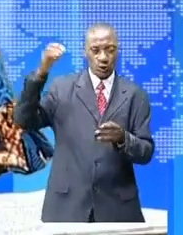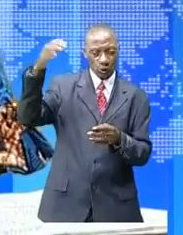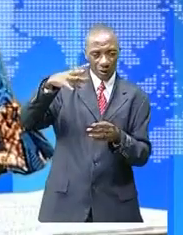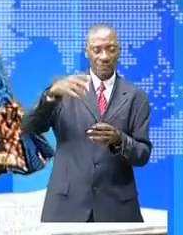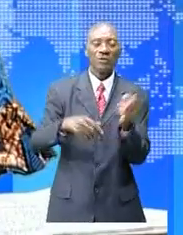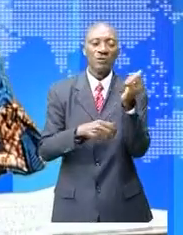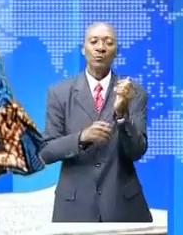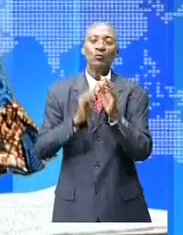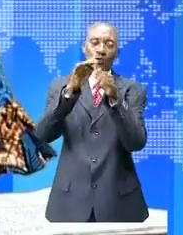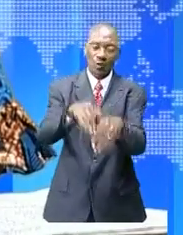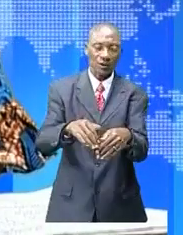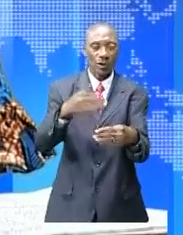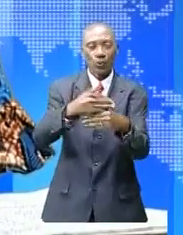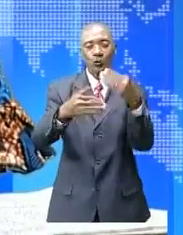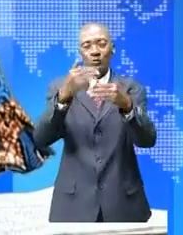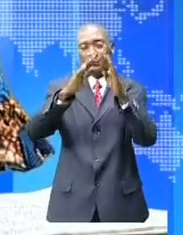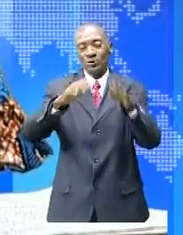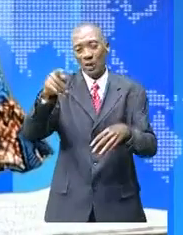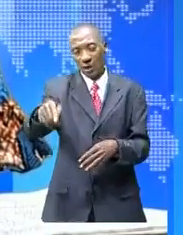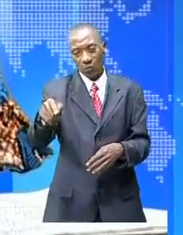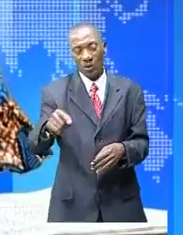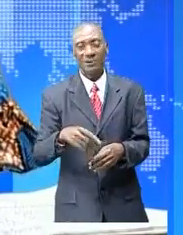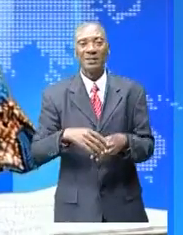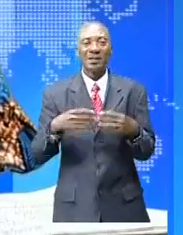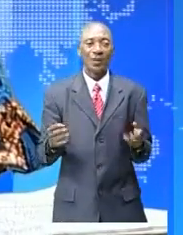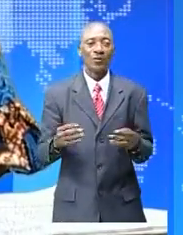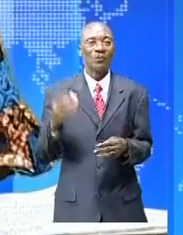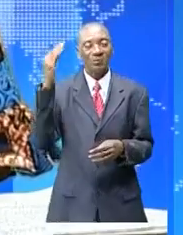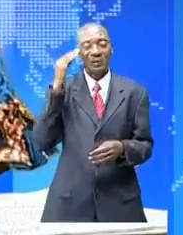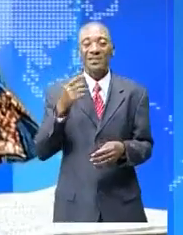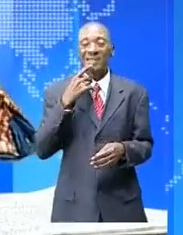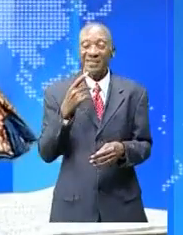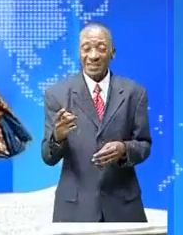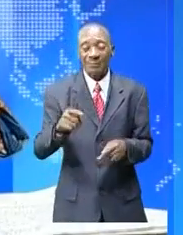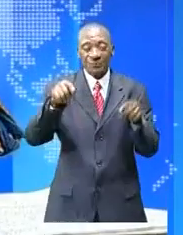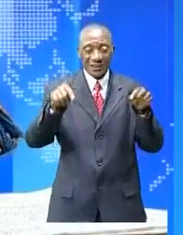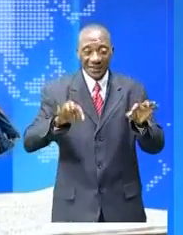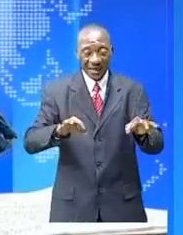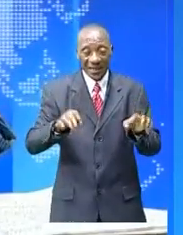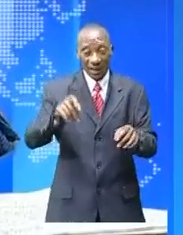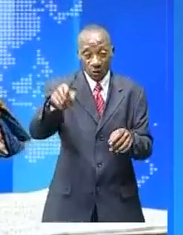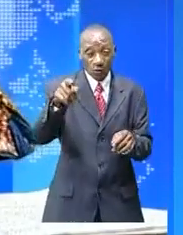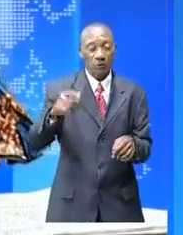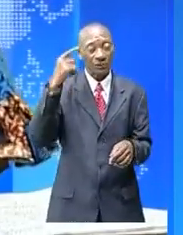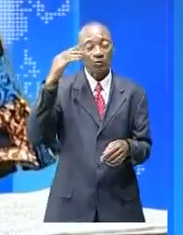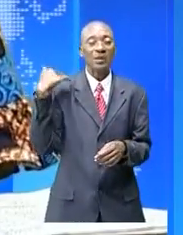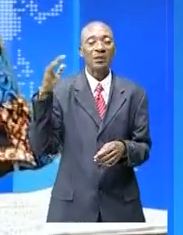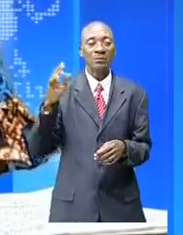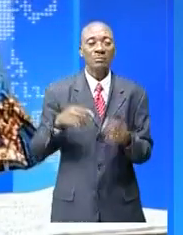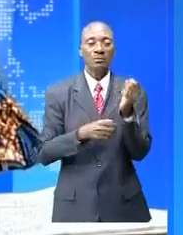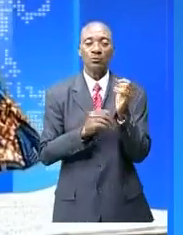la concession de l'IGC est un bien du domaine public de l'État, par conséquent, Les constructions qui y sont érigées